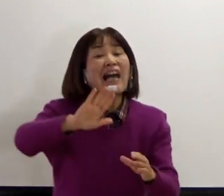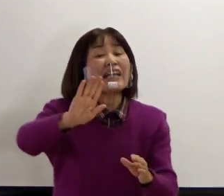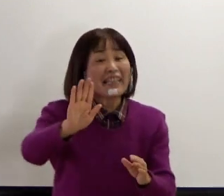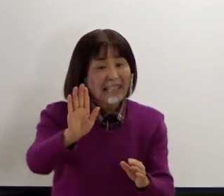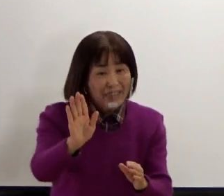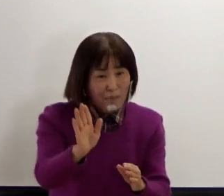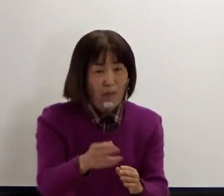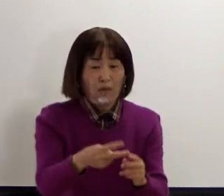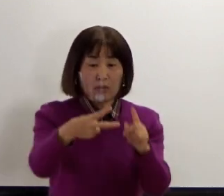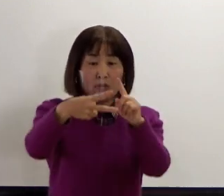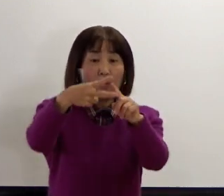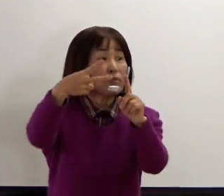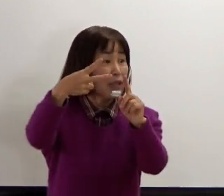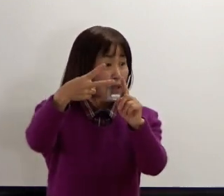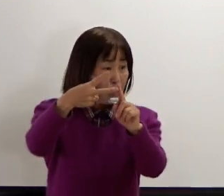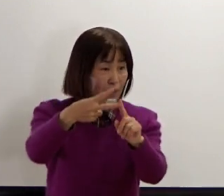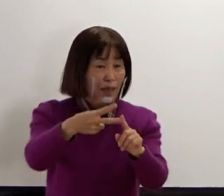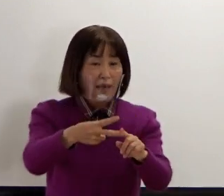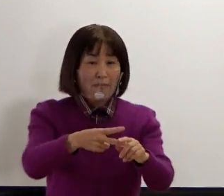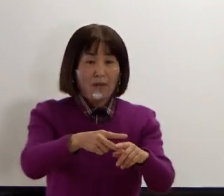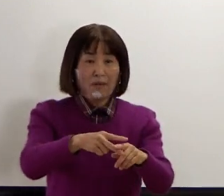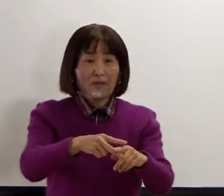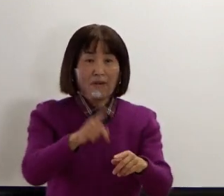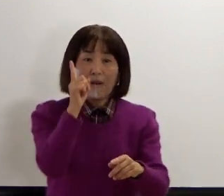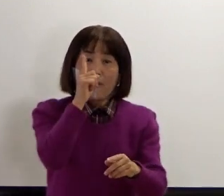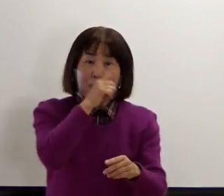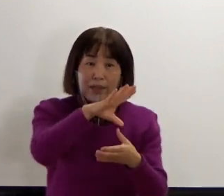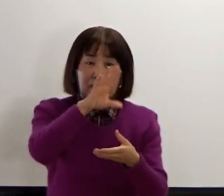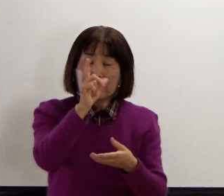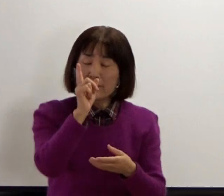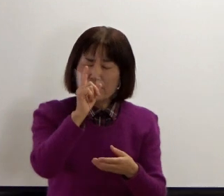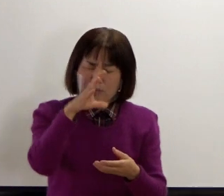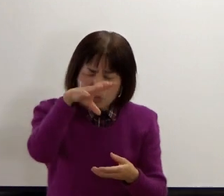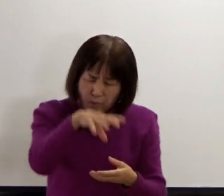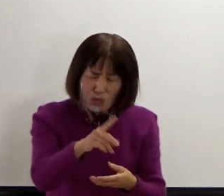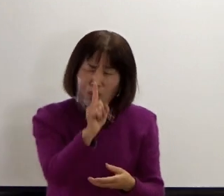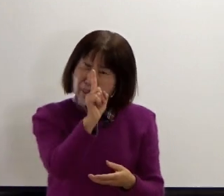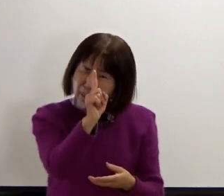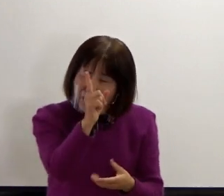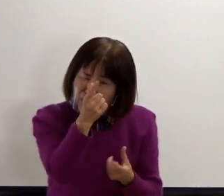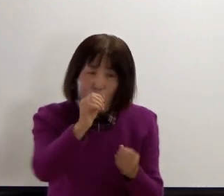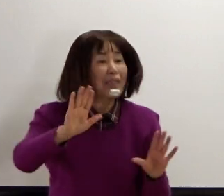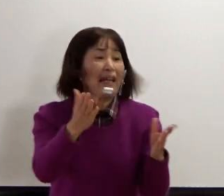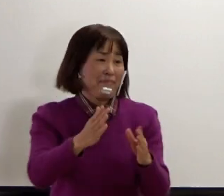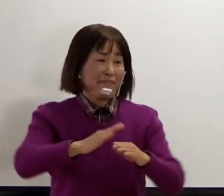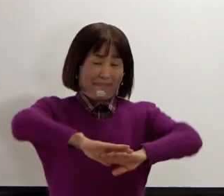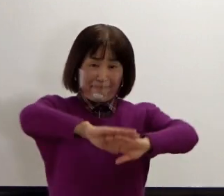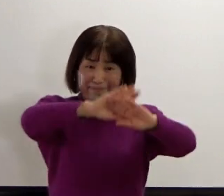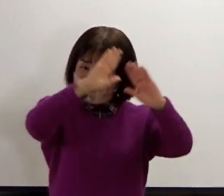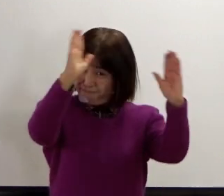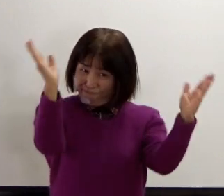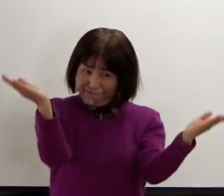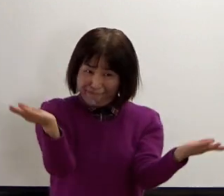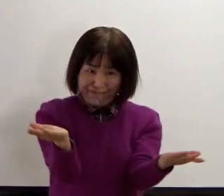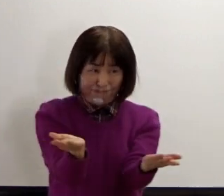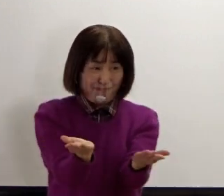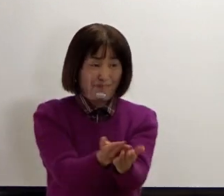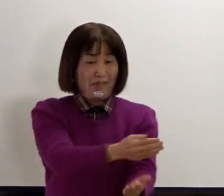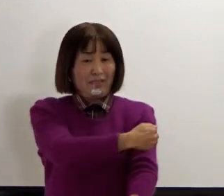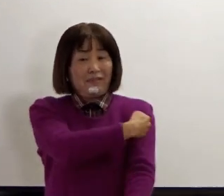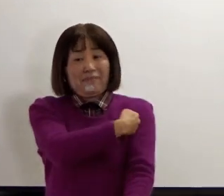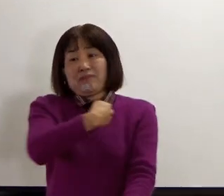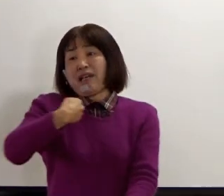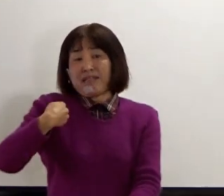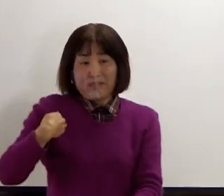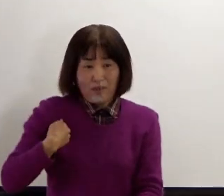思いますけども、彼らは非の打ち所がないほどに神様に忠